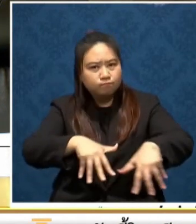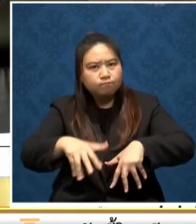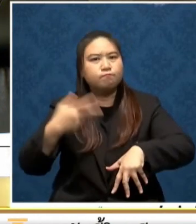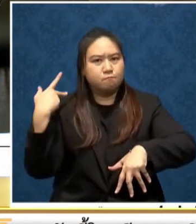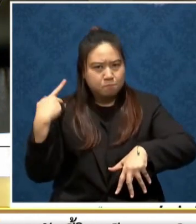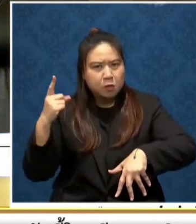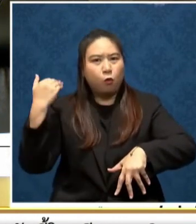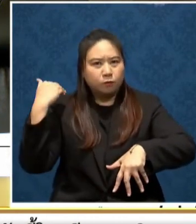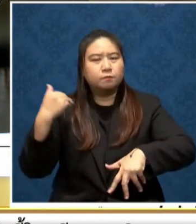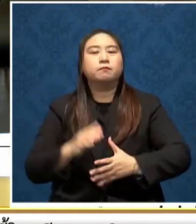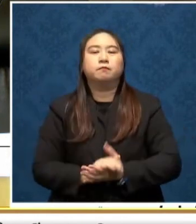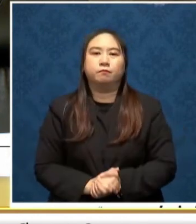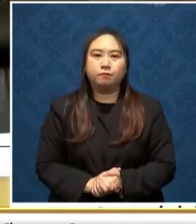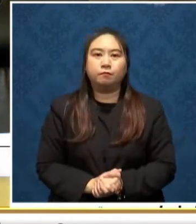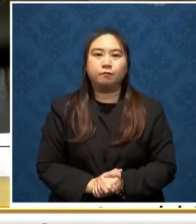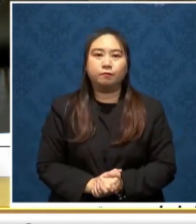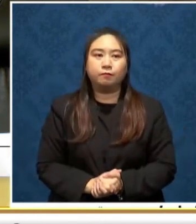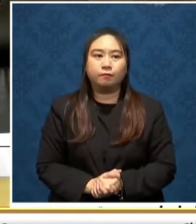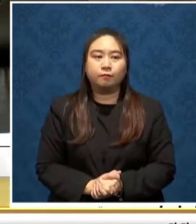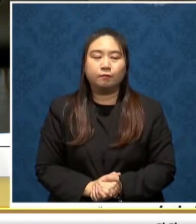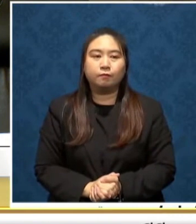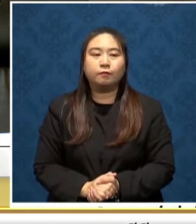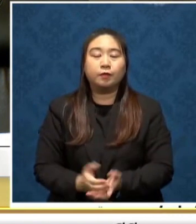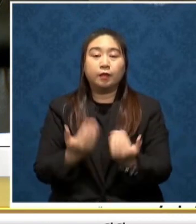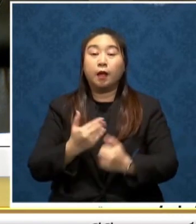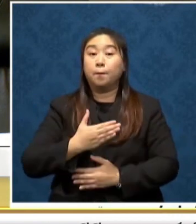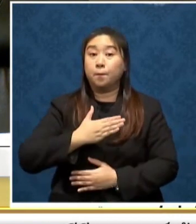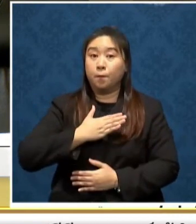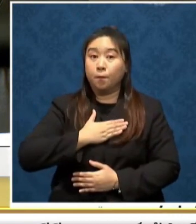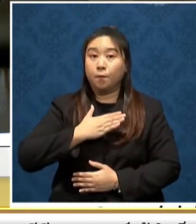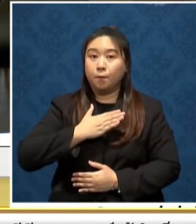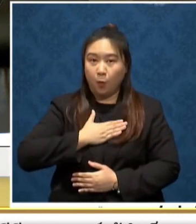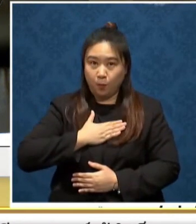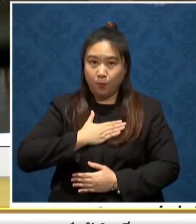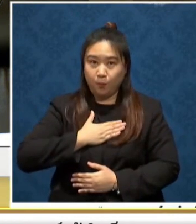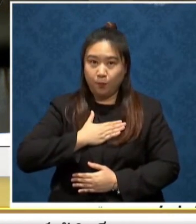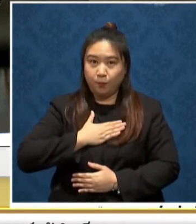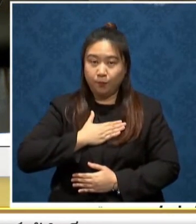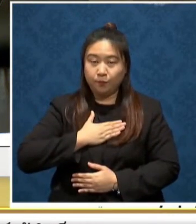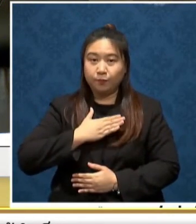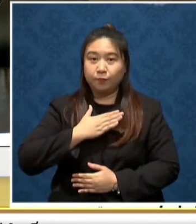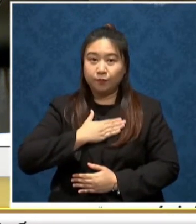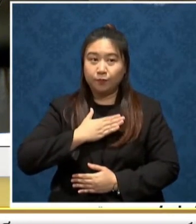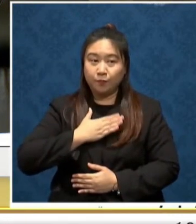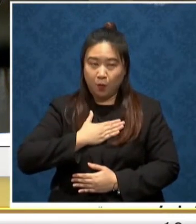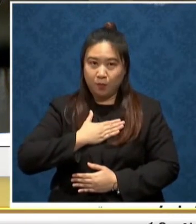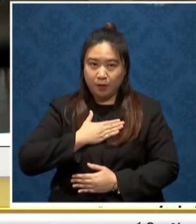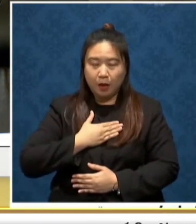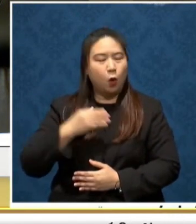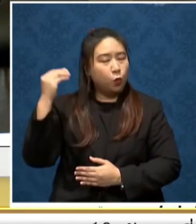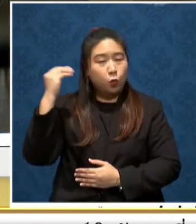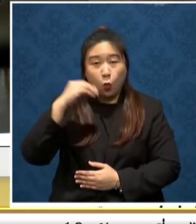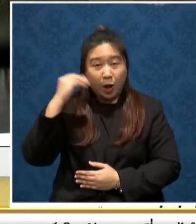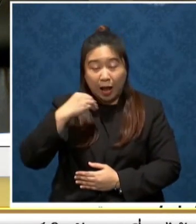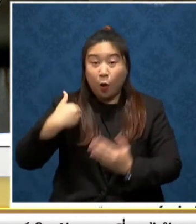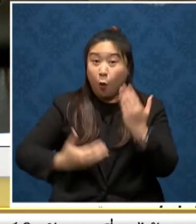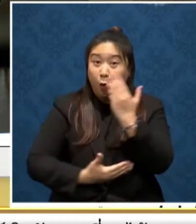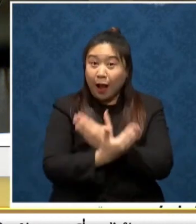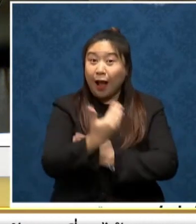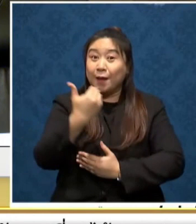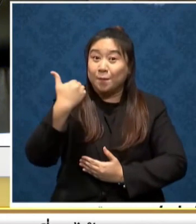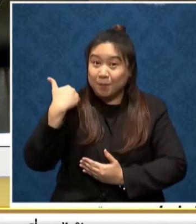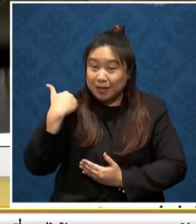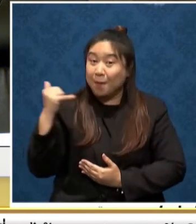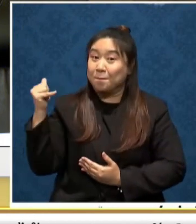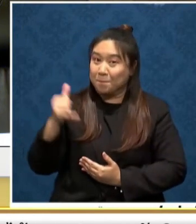ครับซึ่งก็ได้เรียนตรงๆเลยนะครับผมเองนี่ได้พูดเรื่องเกษตรกรเกือบทุกครั้งที่มีโอกาสที่ได้อภิปร